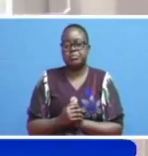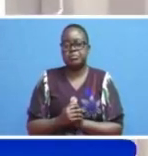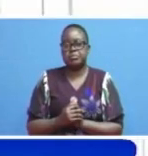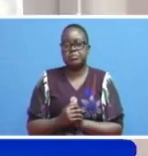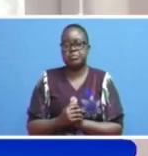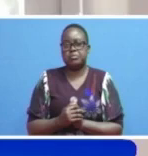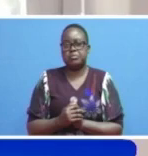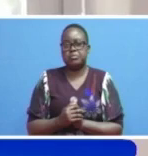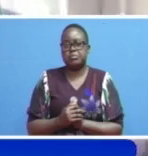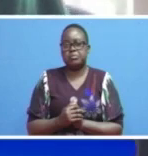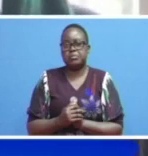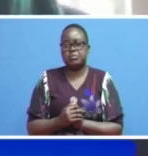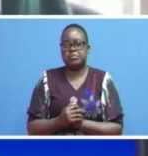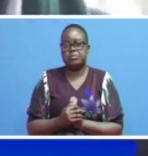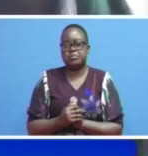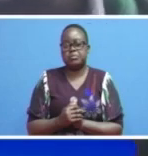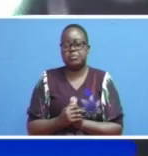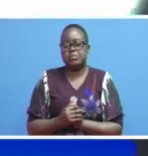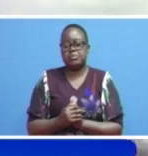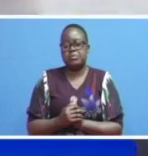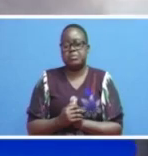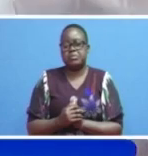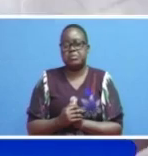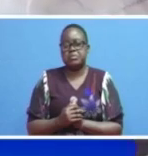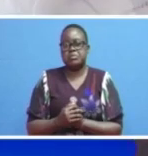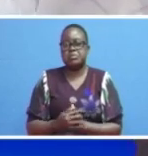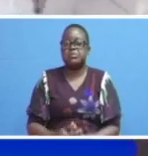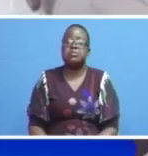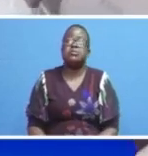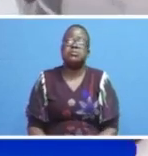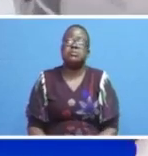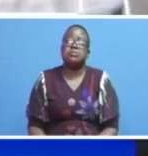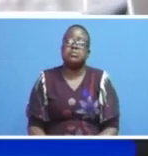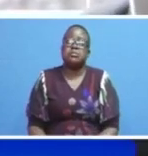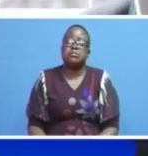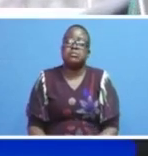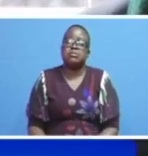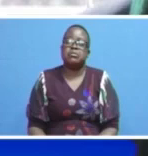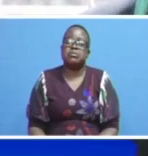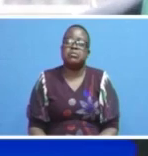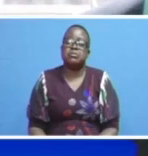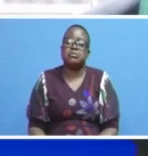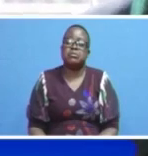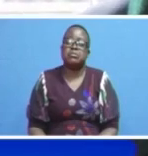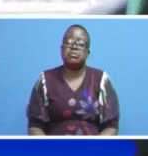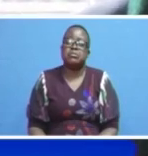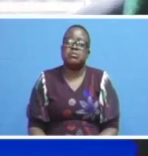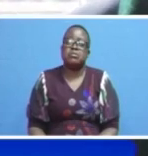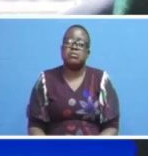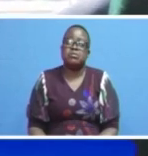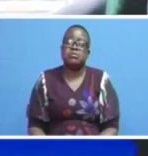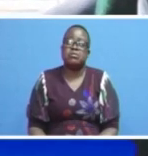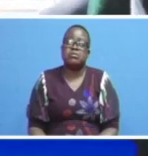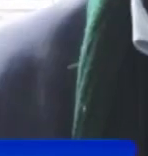munene kumbini ya leo ya serikali wende National Cereals and Produce Board Joseph Kimote emuamba na mwavisa ele yangea nene ni